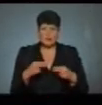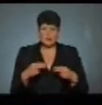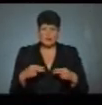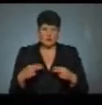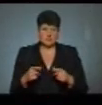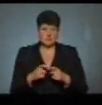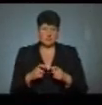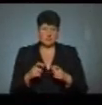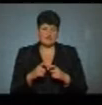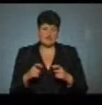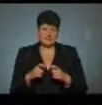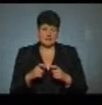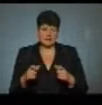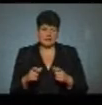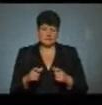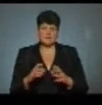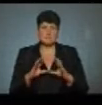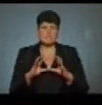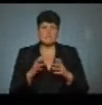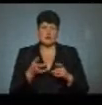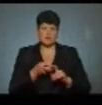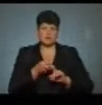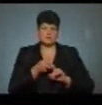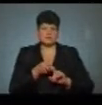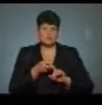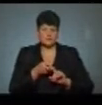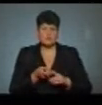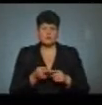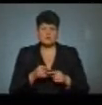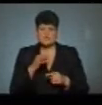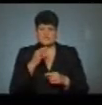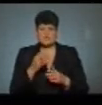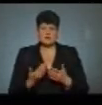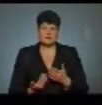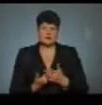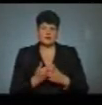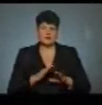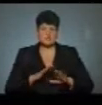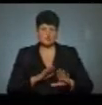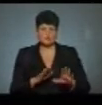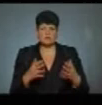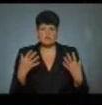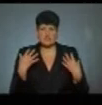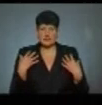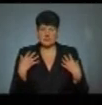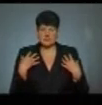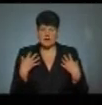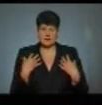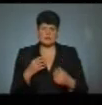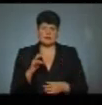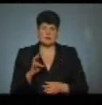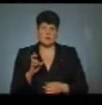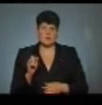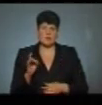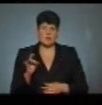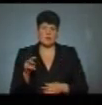квитків у касах «Укрзалізниці» на рейси міжнародного сполучення. Про це розповіла новинам заступниця начальника підрозділу вокзал станції Тернопіль Наталія